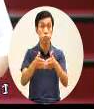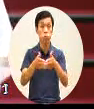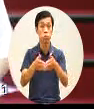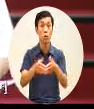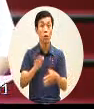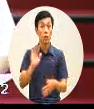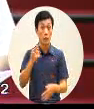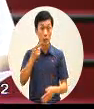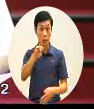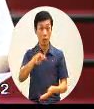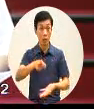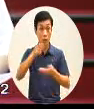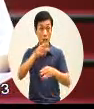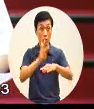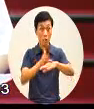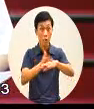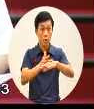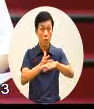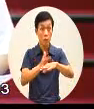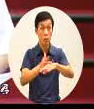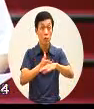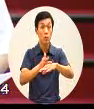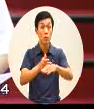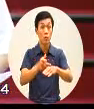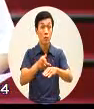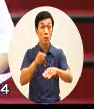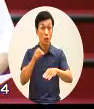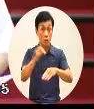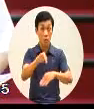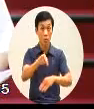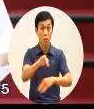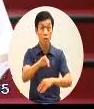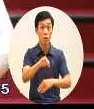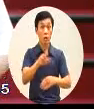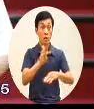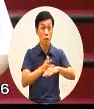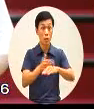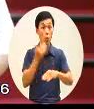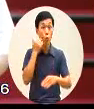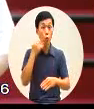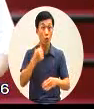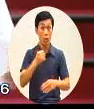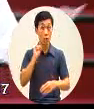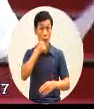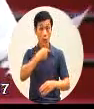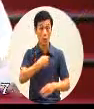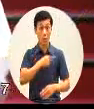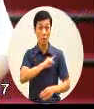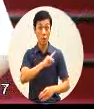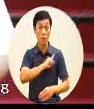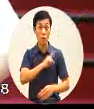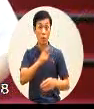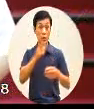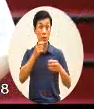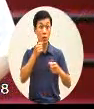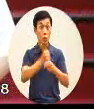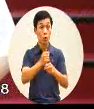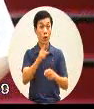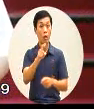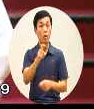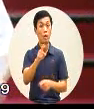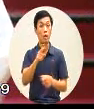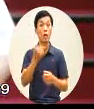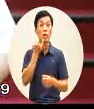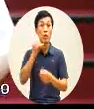是你讲技术，你若讲这块技术，那不是按台湾来当做的。当然我是感觉结合国